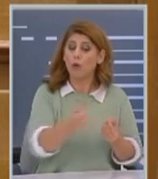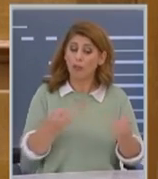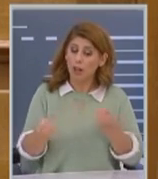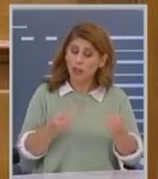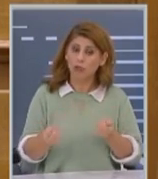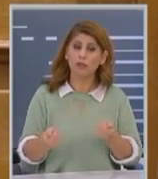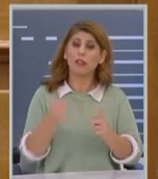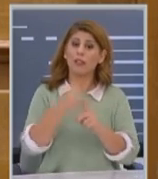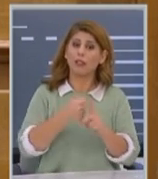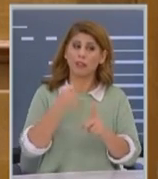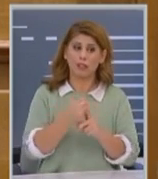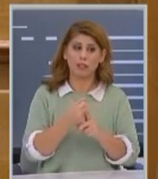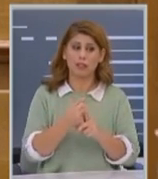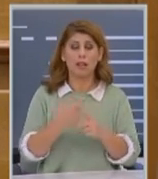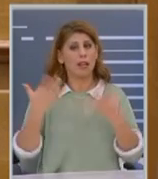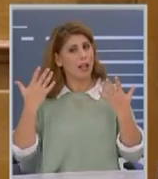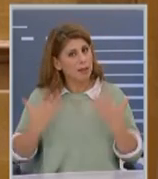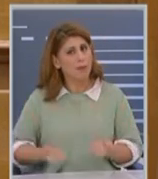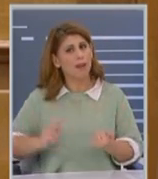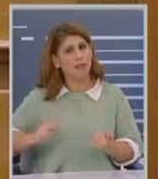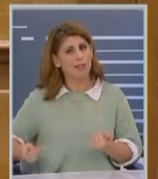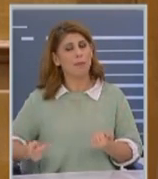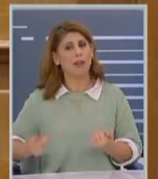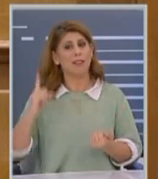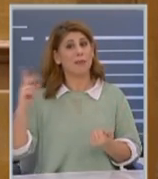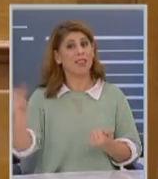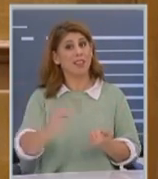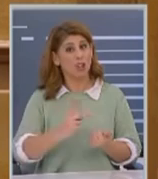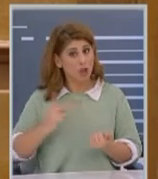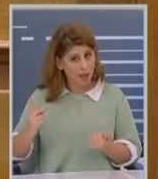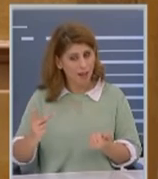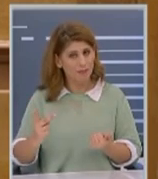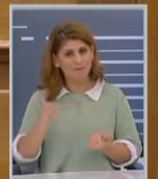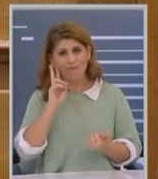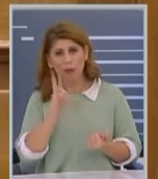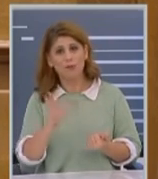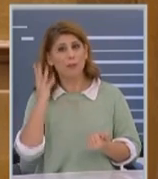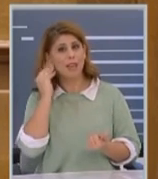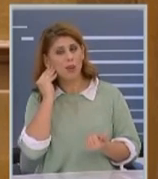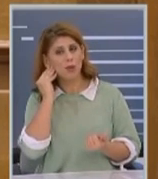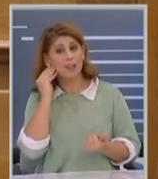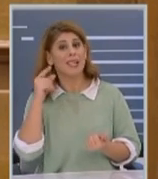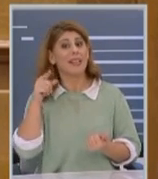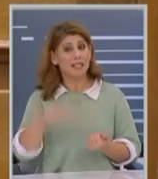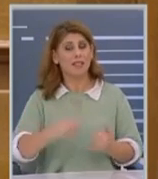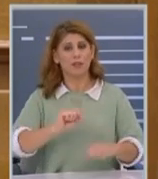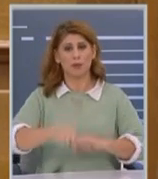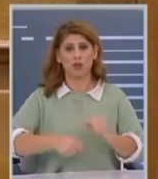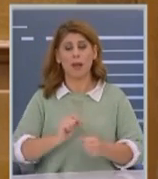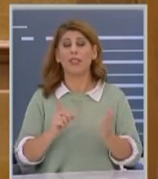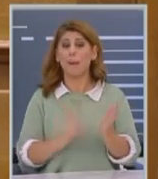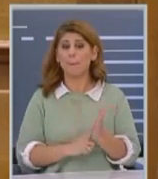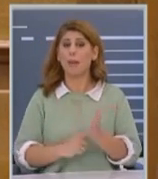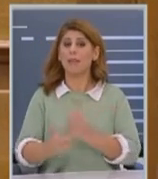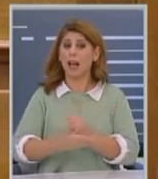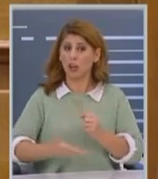οργανωθούν και θα διεκδικήσουν. Υπάρχει όμως δίπλα και μια κοινωνία η οποία βλέπει, ακούει. Και σε αυτή την προσπάθεια πρέπει οι